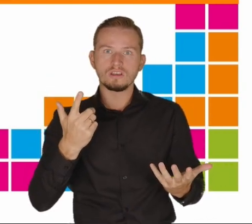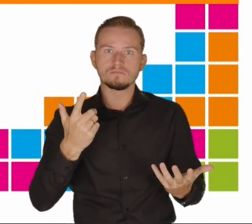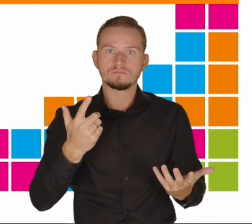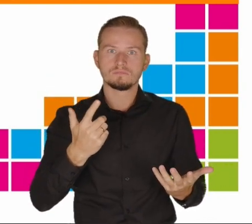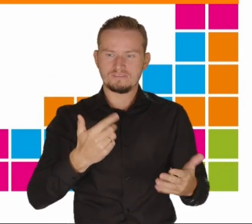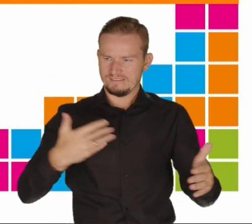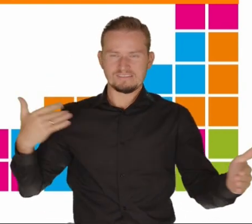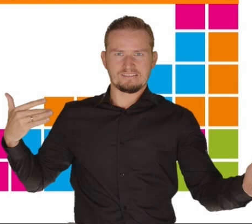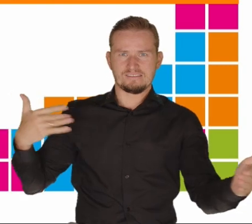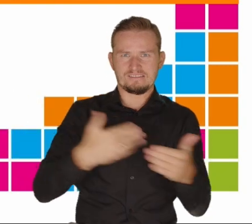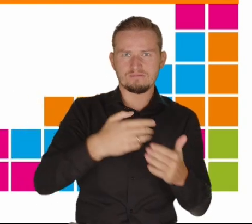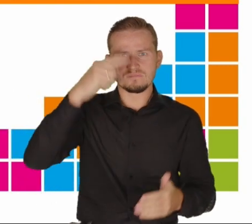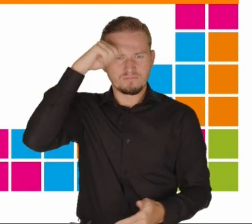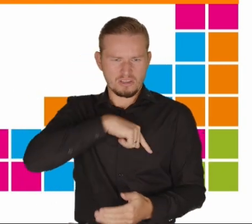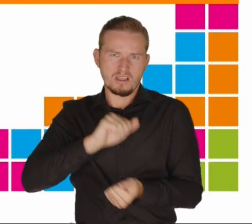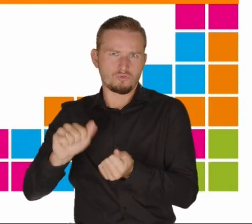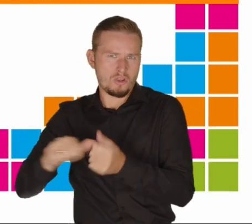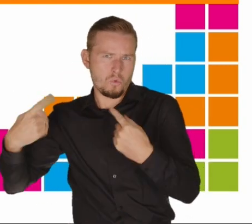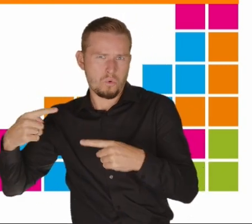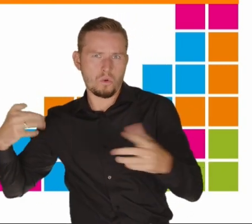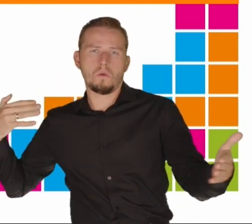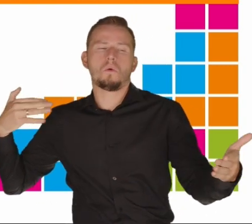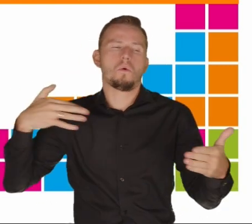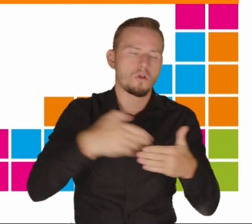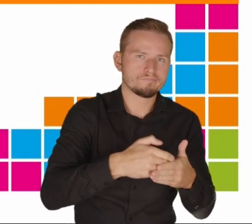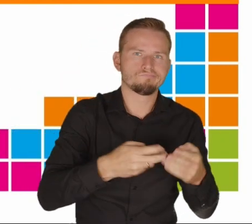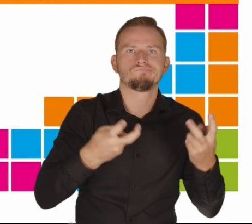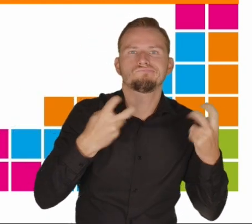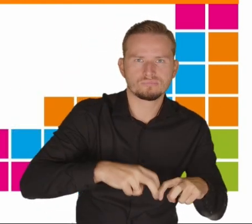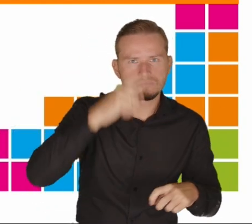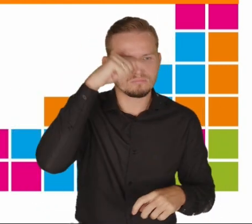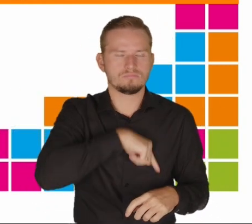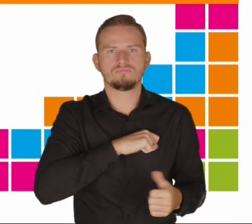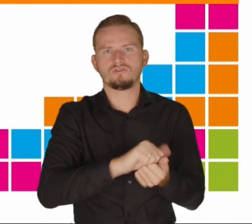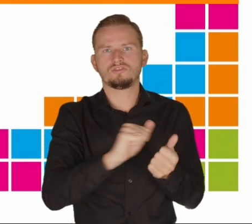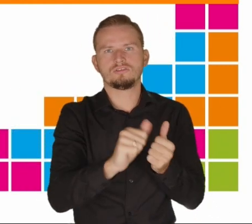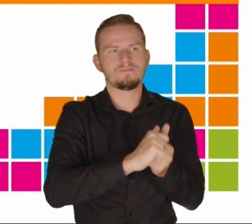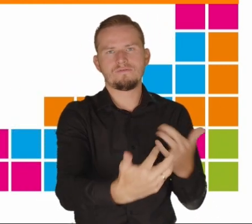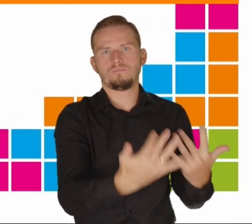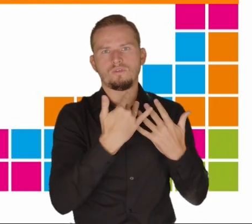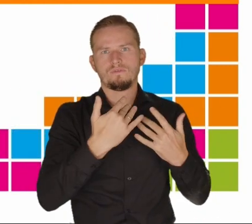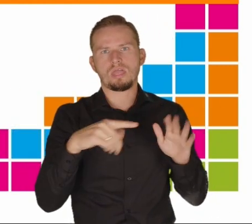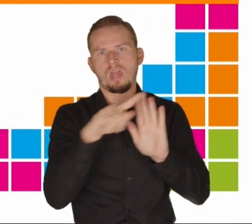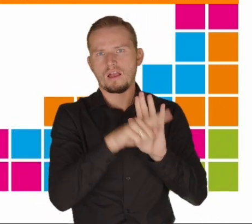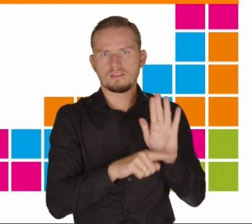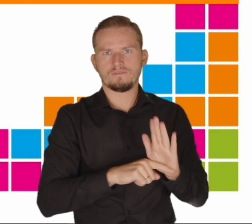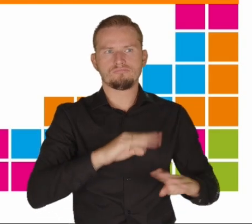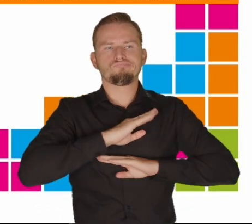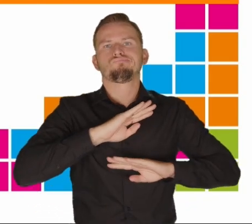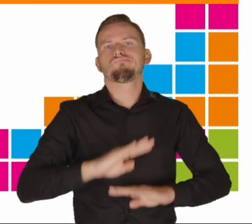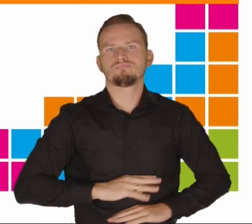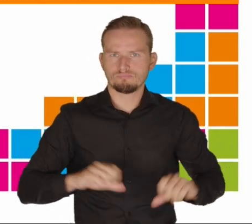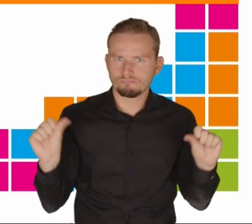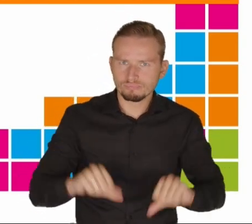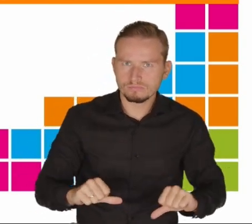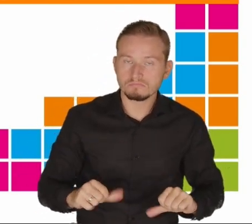wcześniejszych zaburzeń psychicznych, odbija się na funkcjonowaniu tych osób negatywnie. No i tutaj najważniejsze